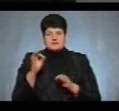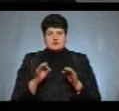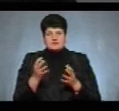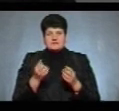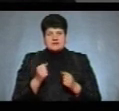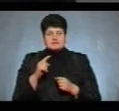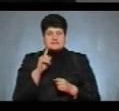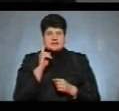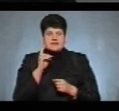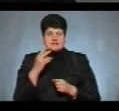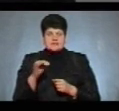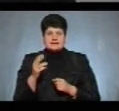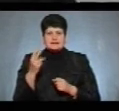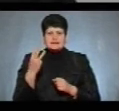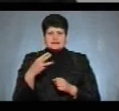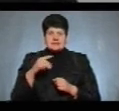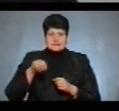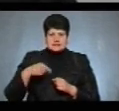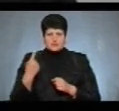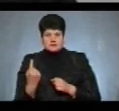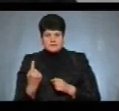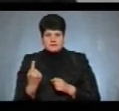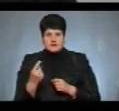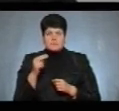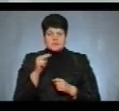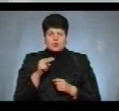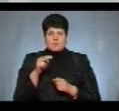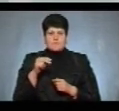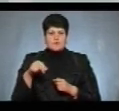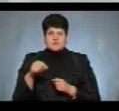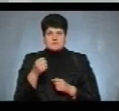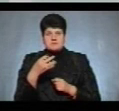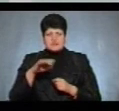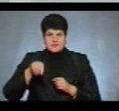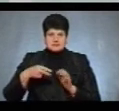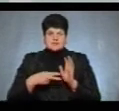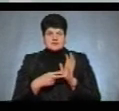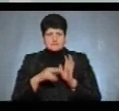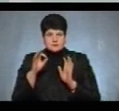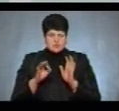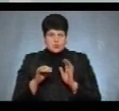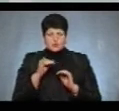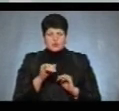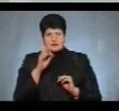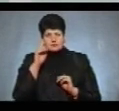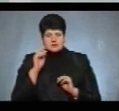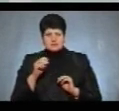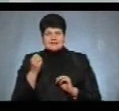Володимир Зеленський – це 30,1%, Петро Порошенко – 15,7%, Юлія Тимошенко